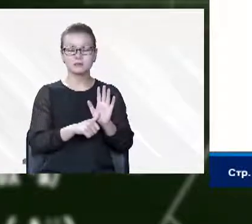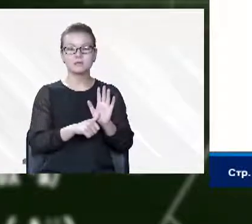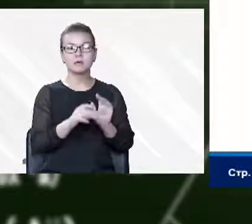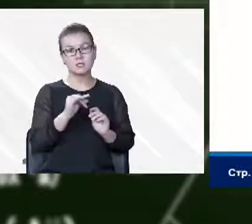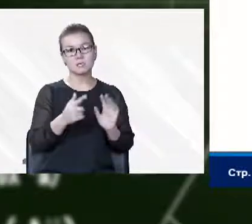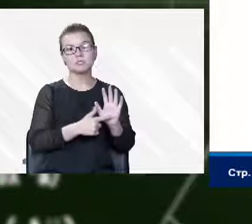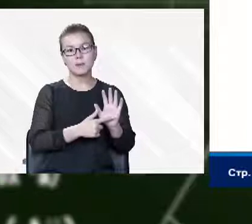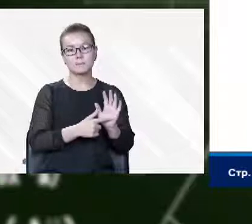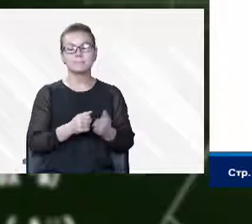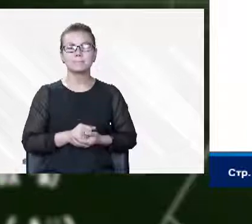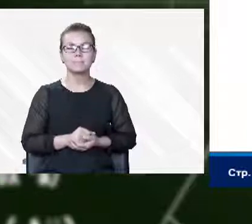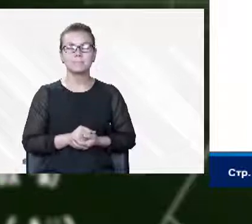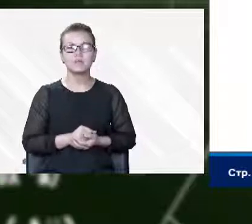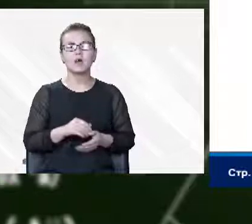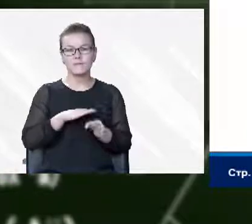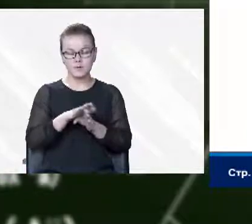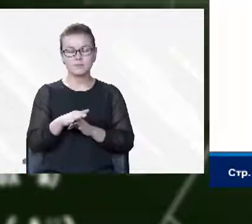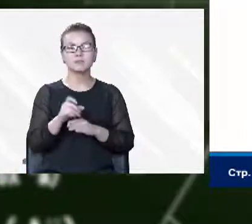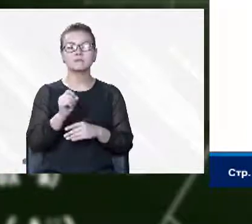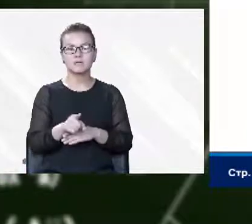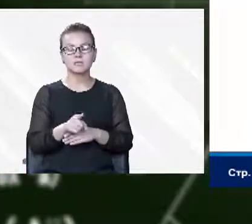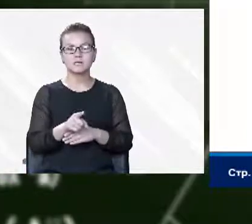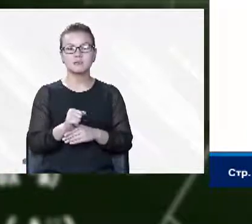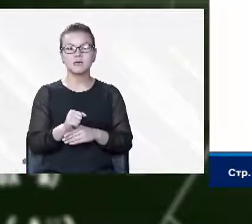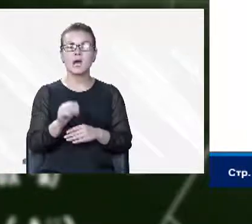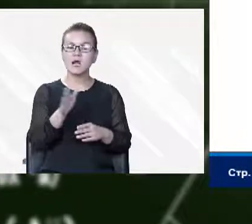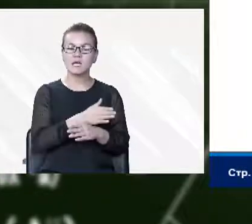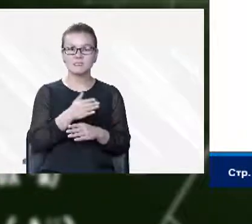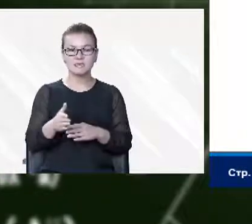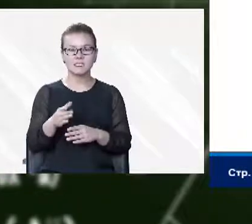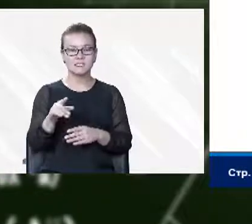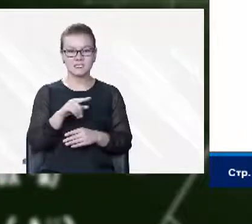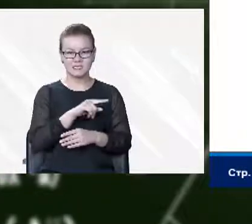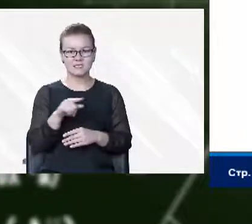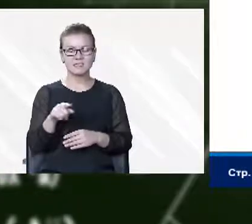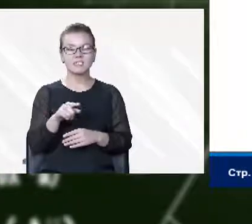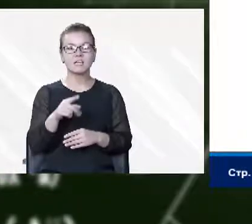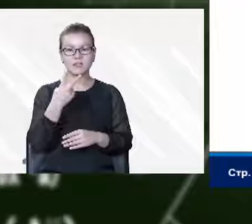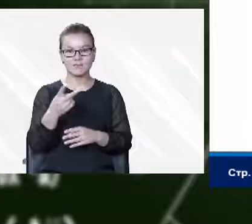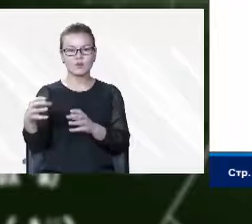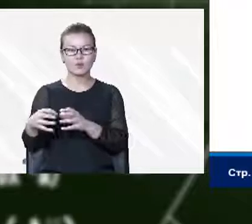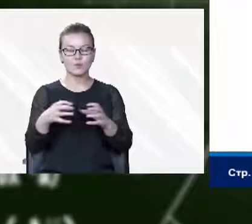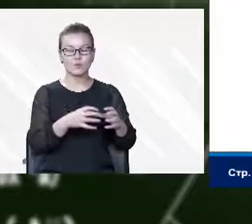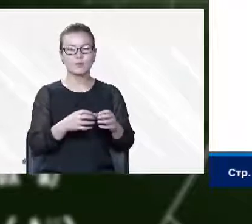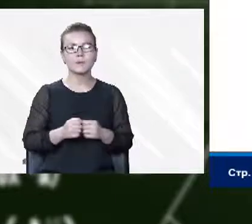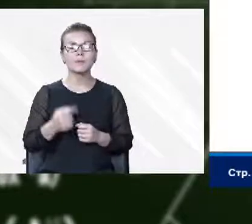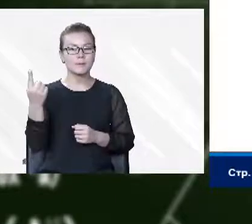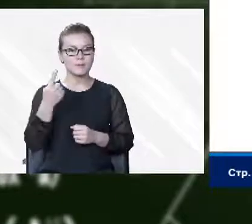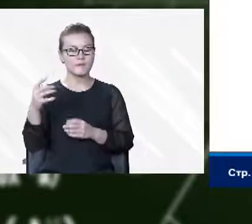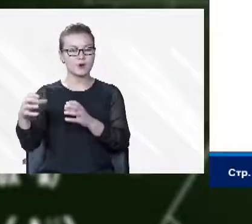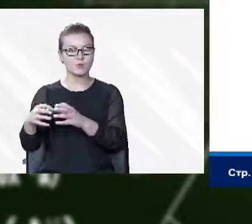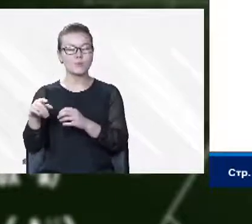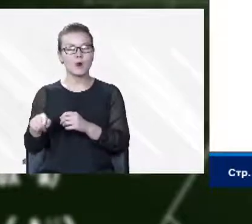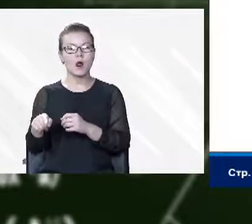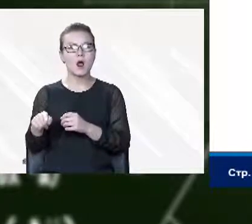6 и 7. Выполним задание, разделим их на две группы. Первая